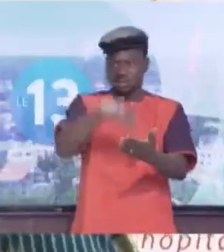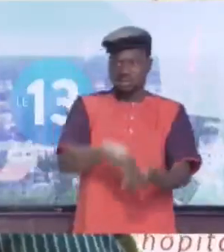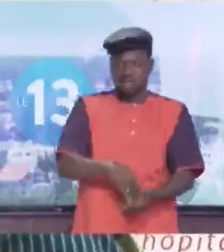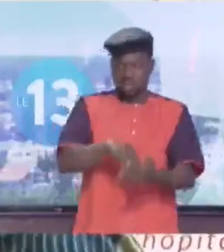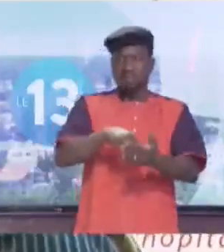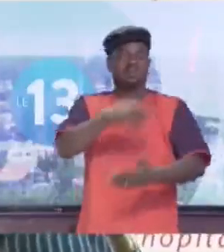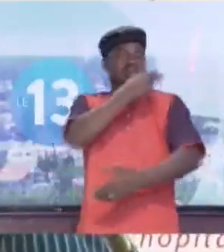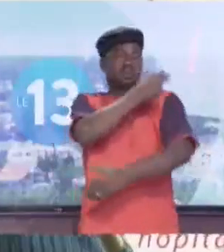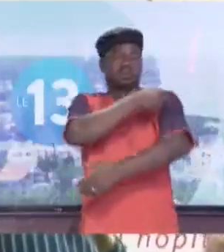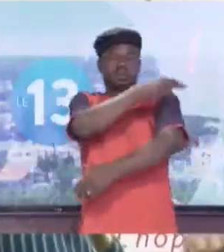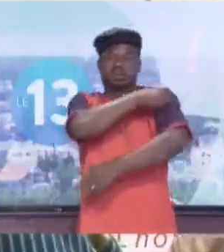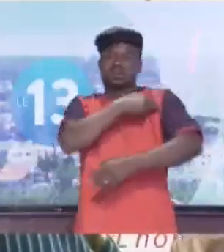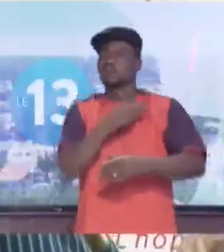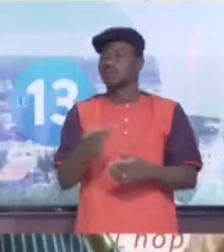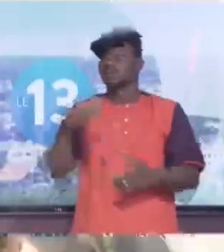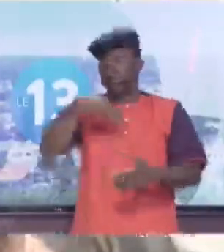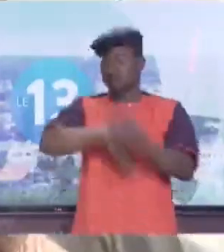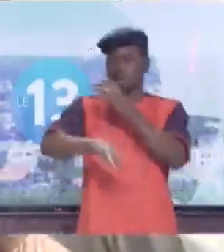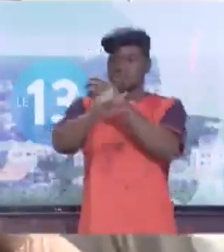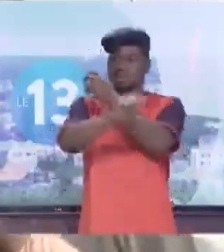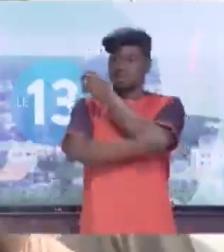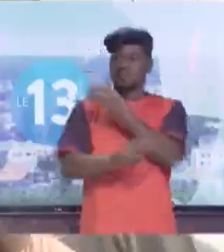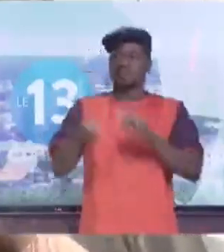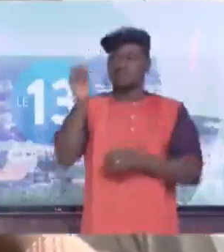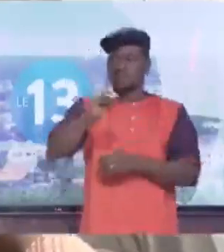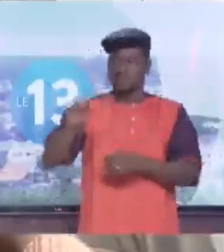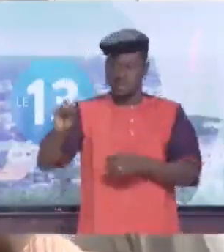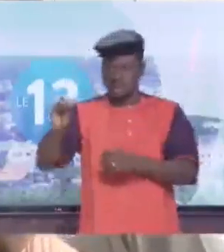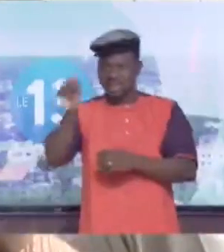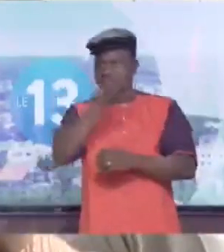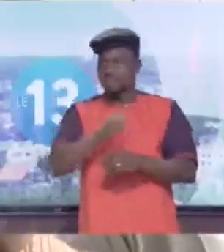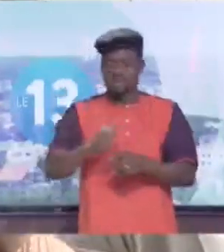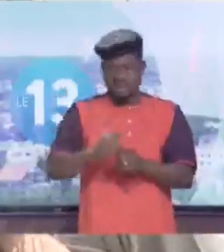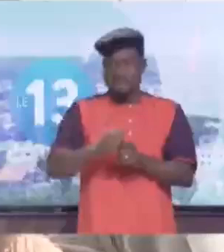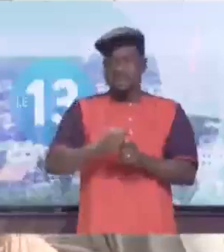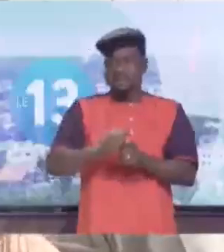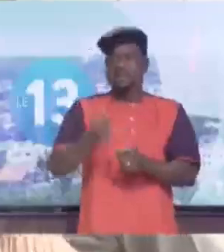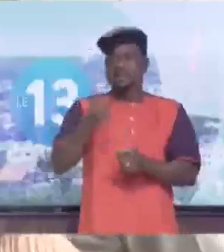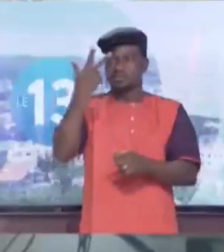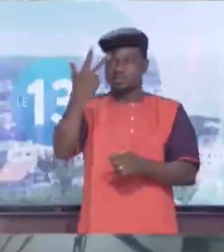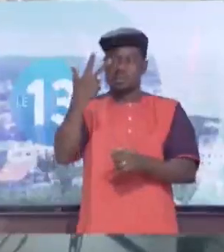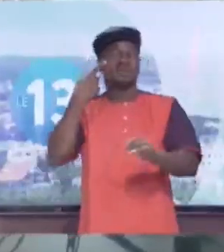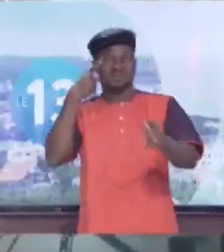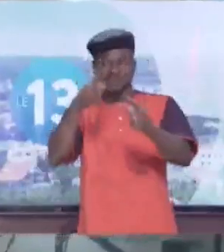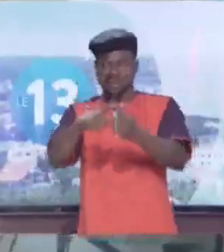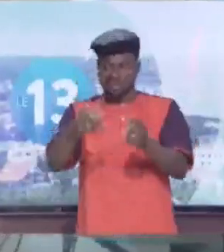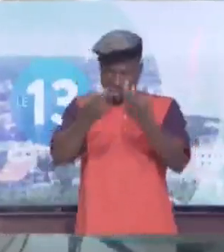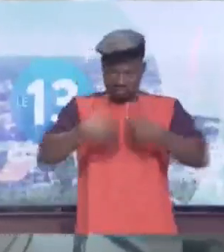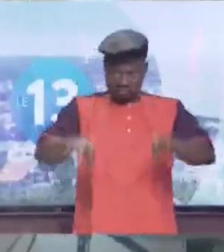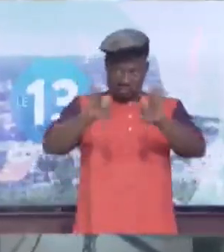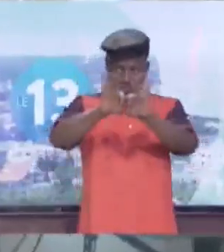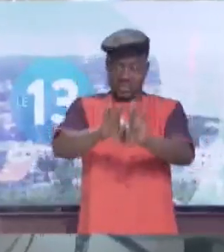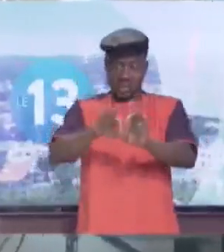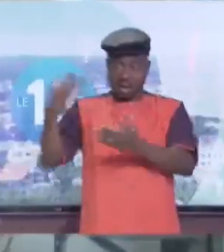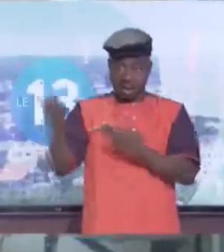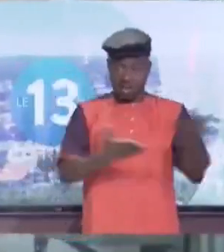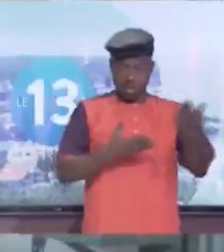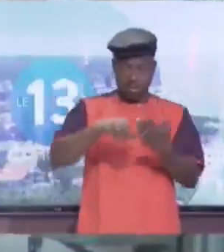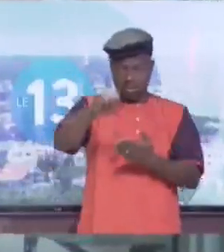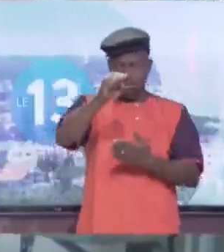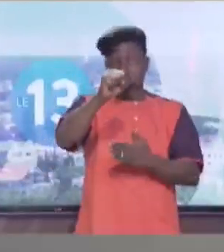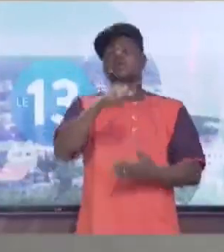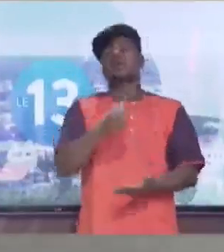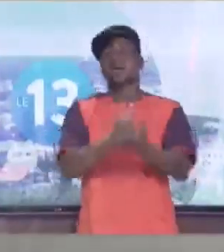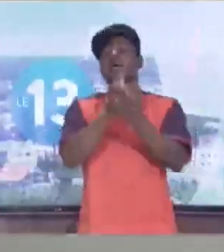Tengandogo. Cette visite du président de l'Assemblée législative de transition a 3 objectifs clés. Apporter